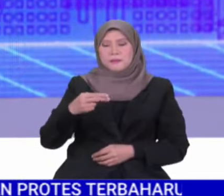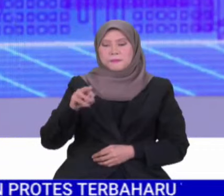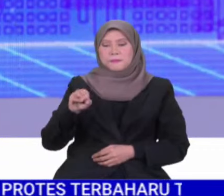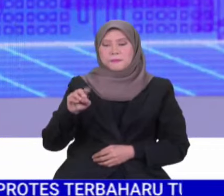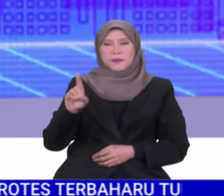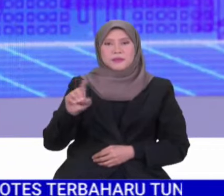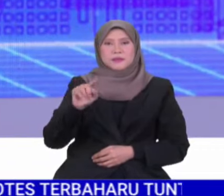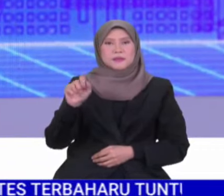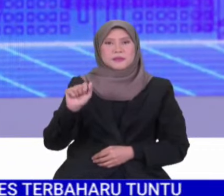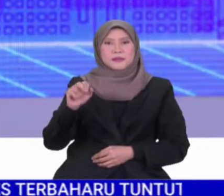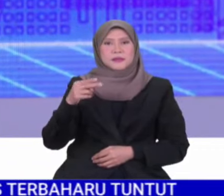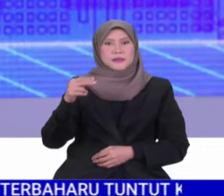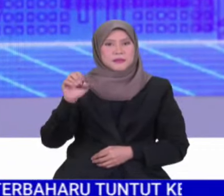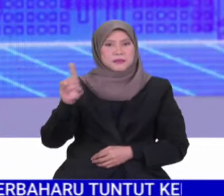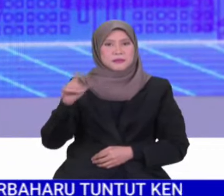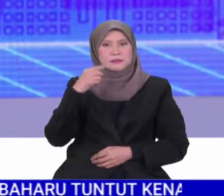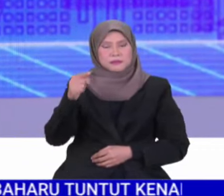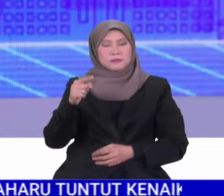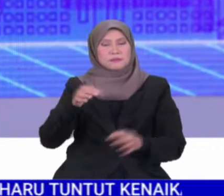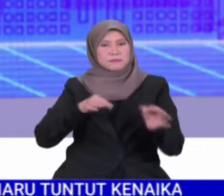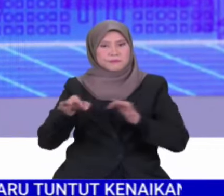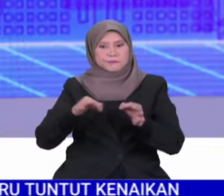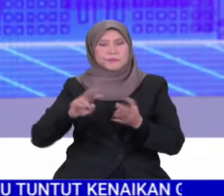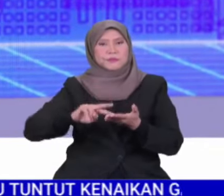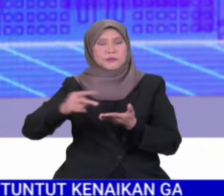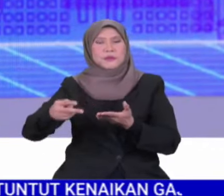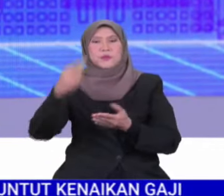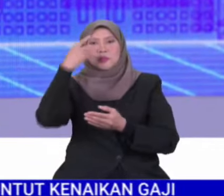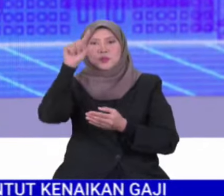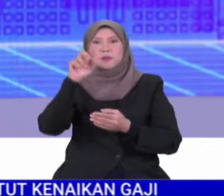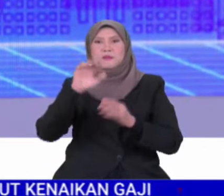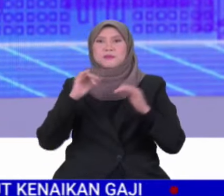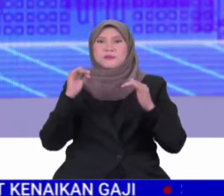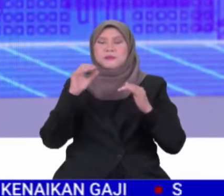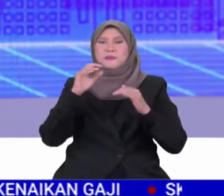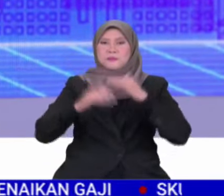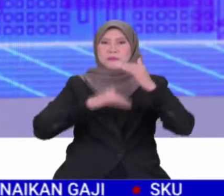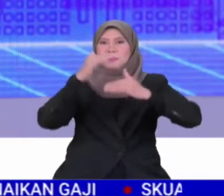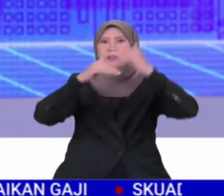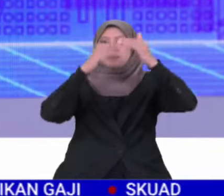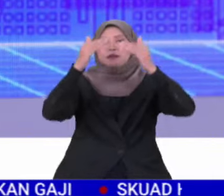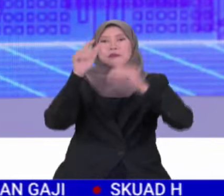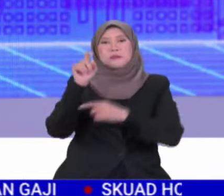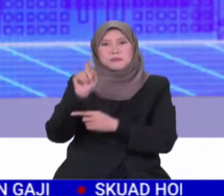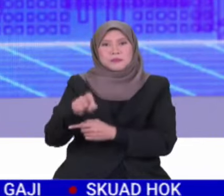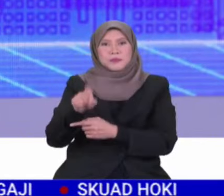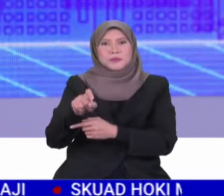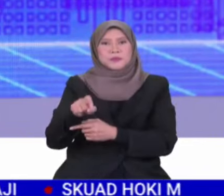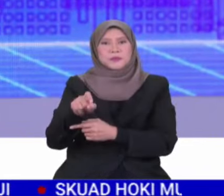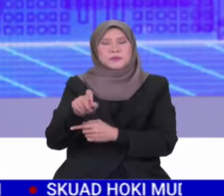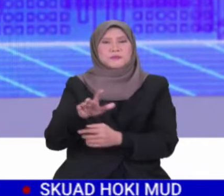berkata, selain menterjemah Malaysia Madani kepada modifikasi terhadap dasar sedia ada, ia harus diimplementasi